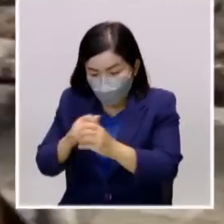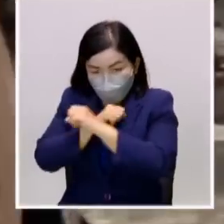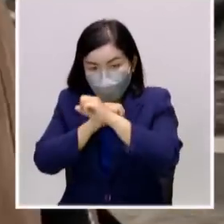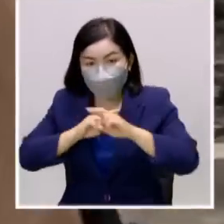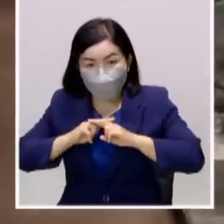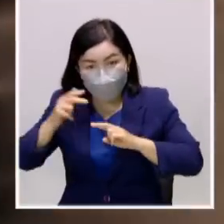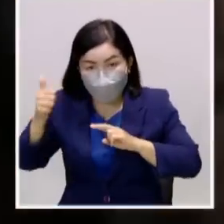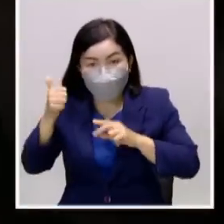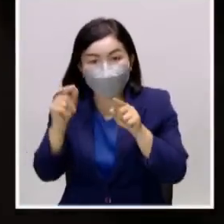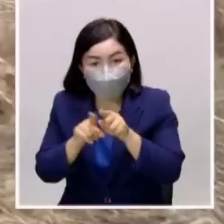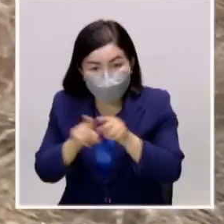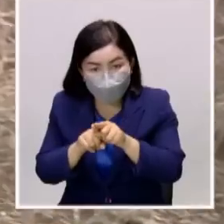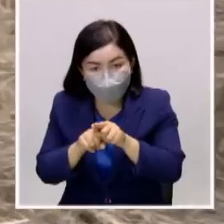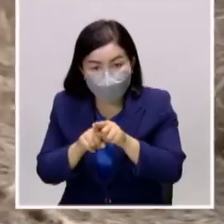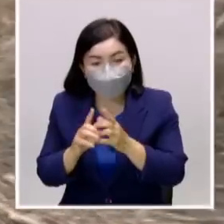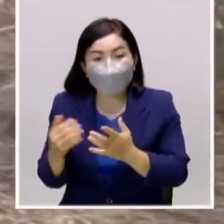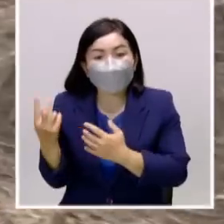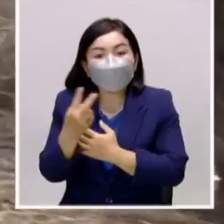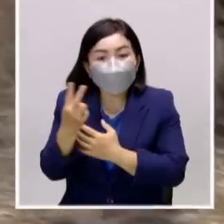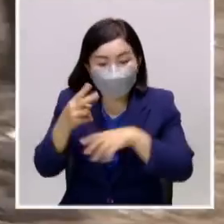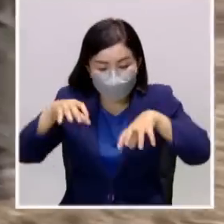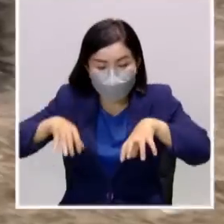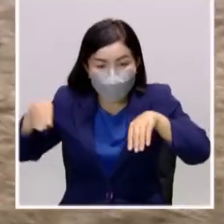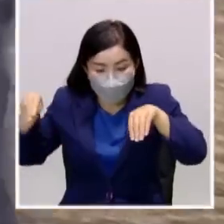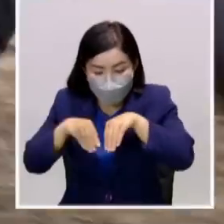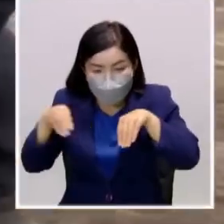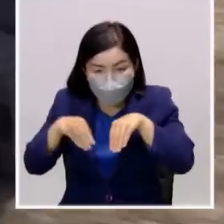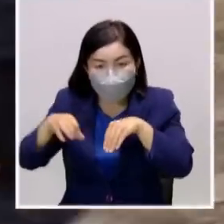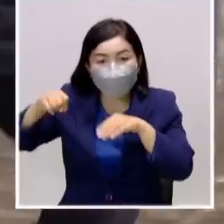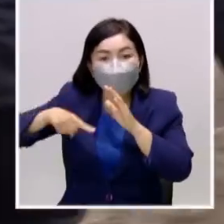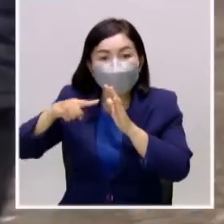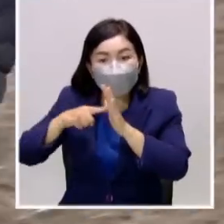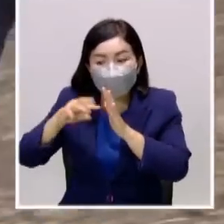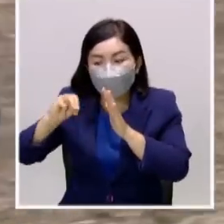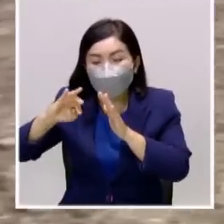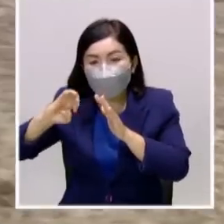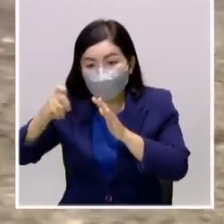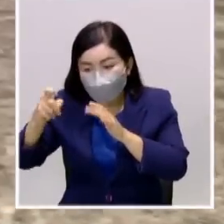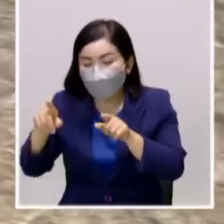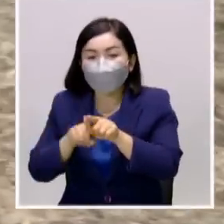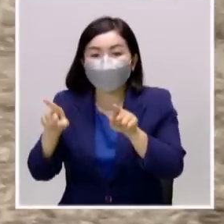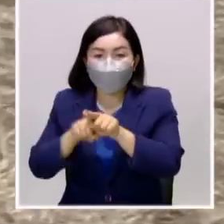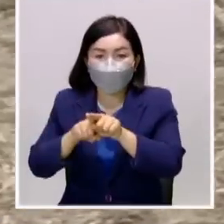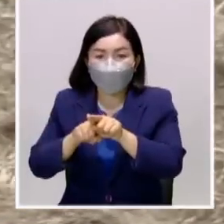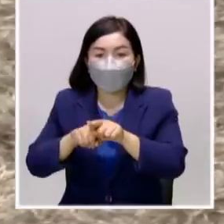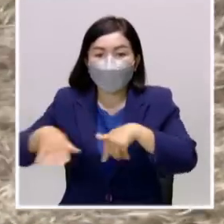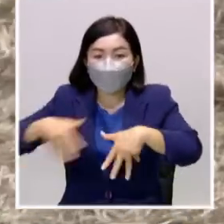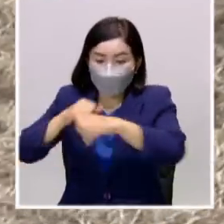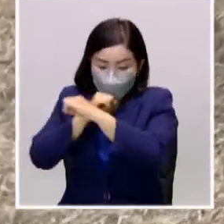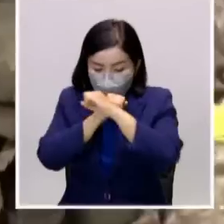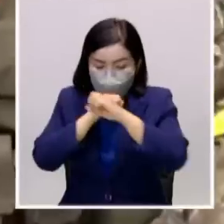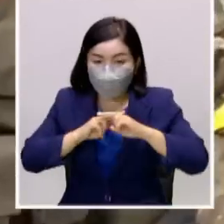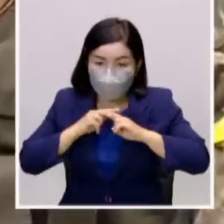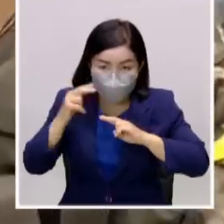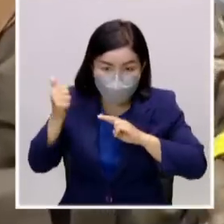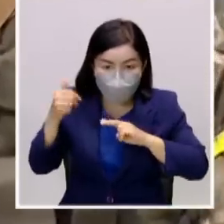องครับก็คือเมืองเออร์พินแล้วก็เมืองทริสเทียเนตใกล้กับเมืองซูมีก็ยึดกลับคืนมาจากทหารรัสเซียได้นะครับเมืองเออร์พิน